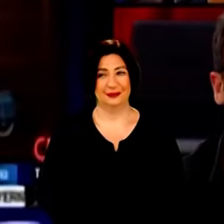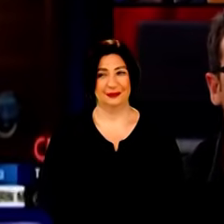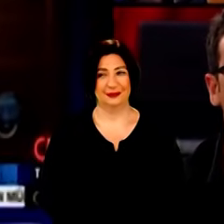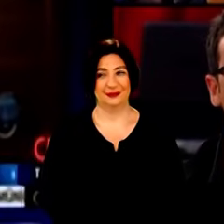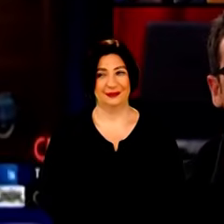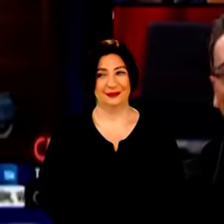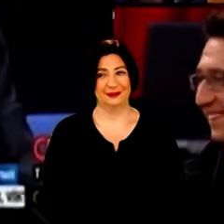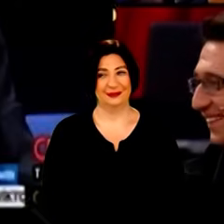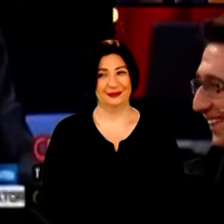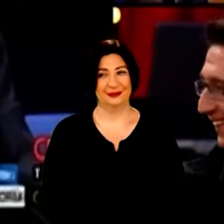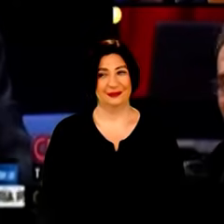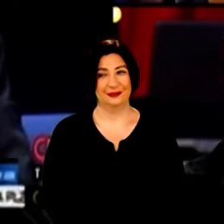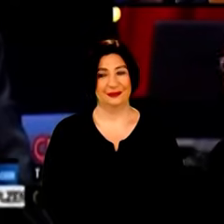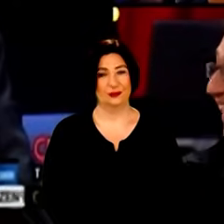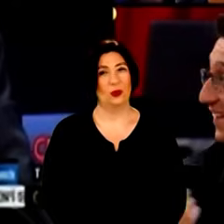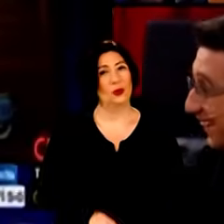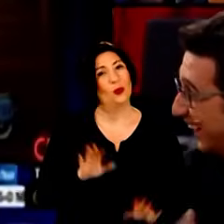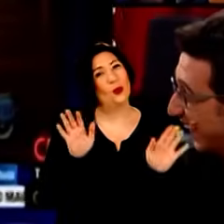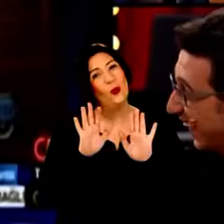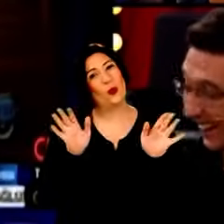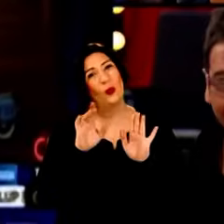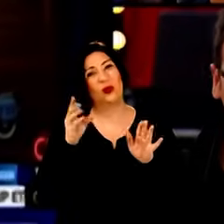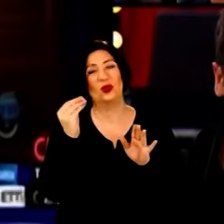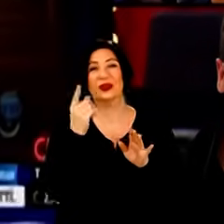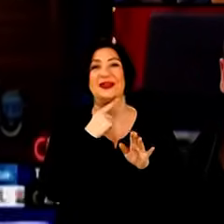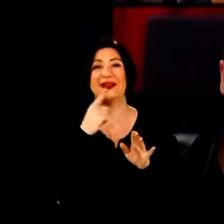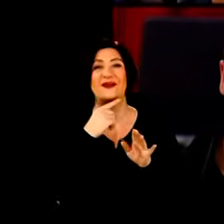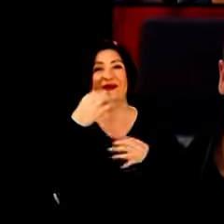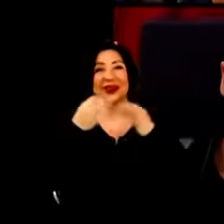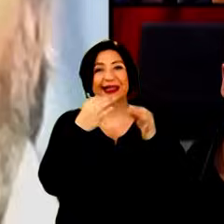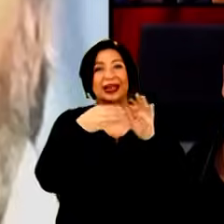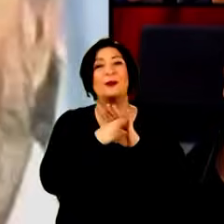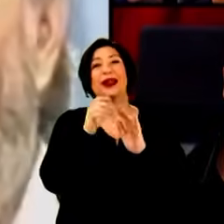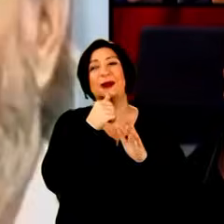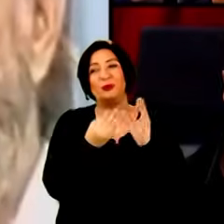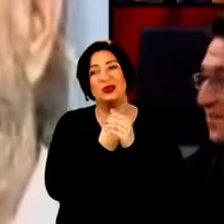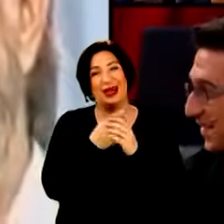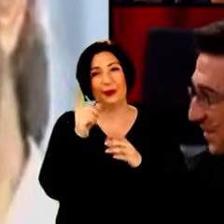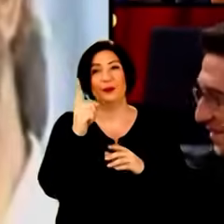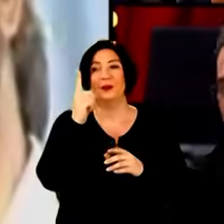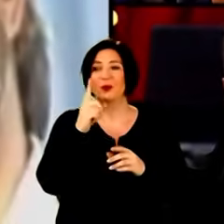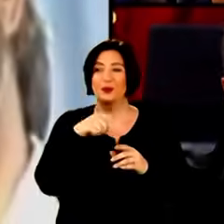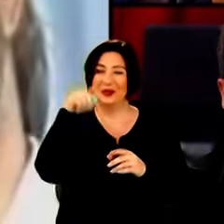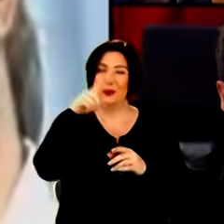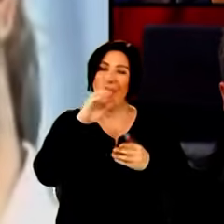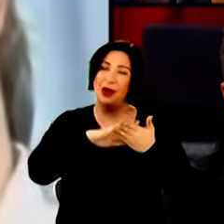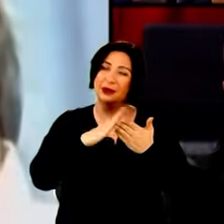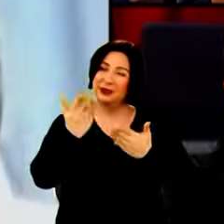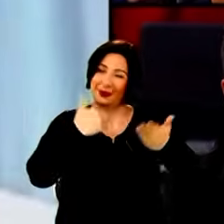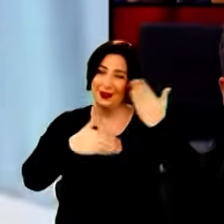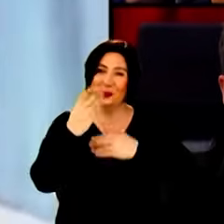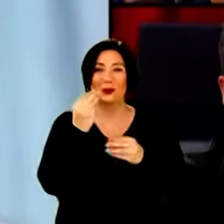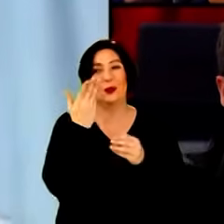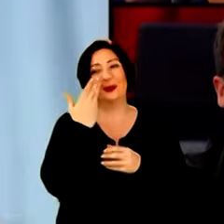Rütük buna bir şey demez. Yok. Bu bundan çok tatlı fıkrasına gülünmeyen adam çıkar. Bir gün bir arkadaş anlattı. Çok hoşuma